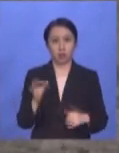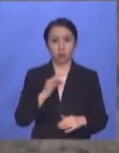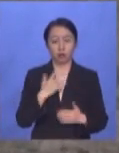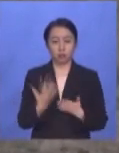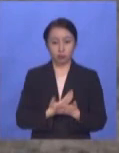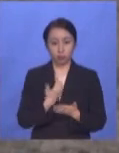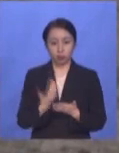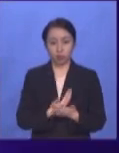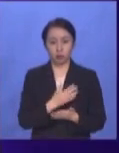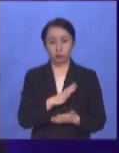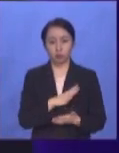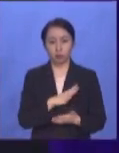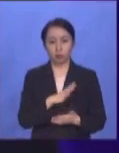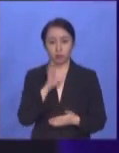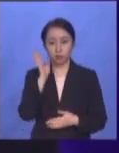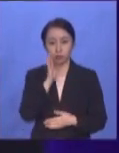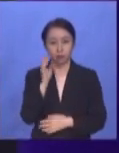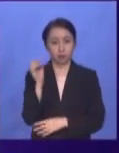сборка